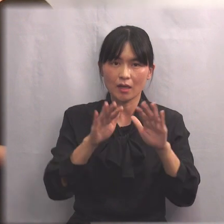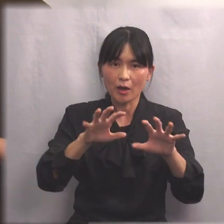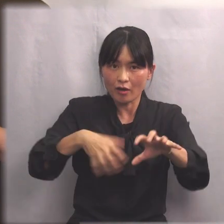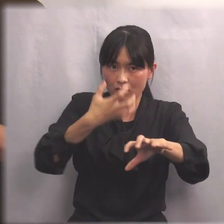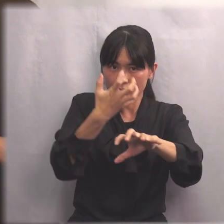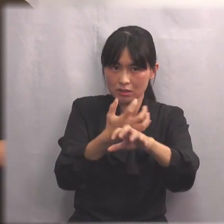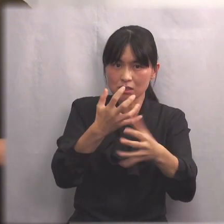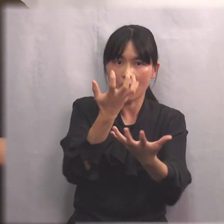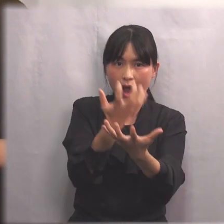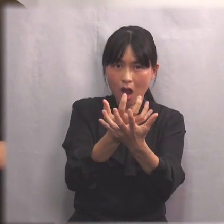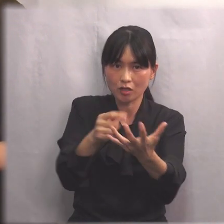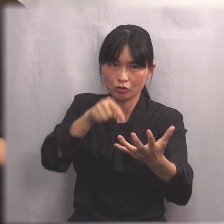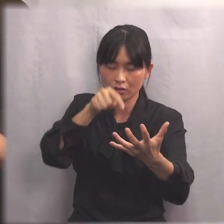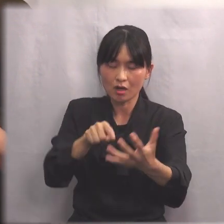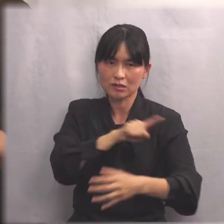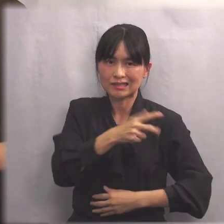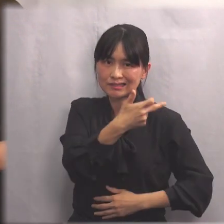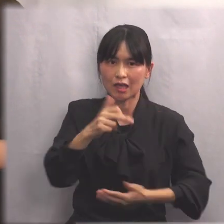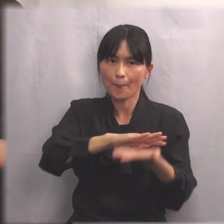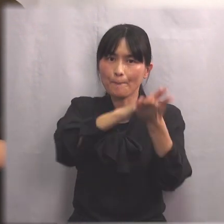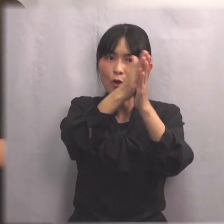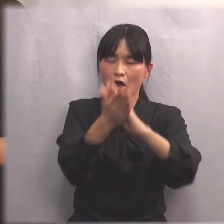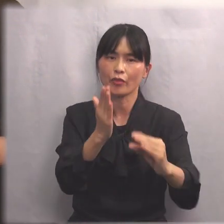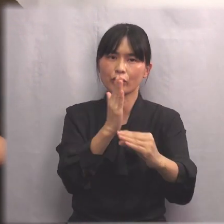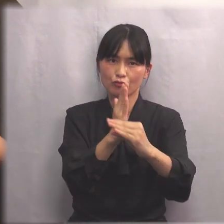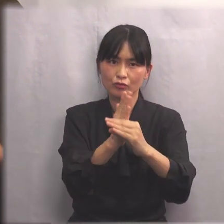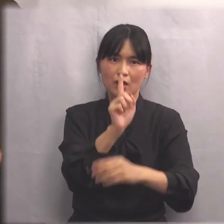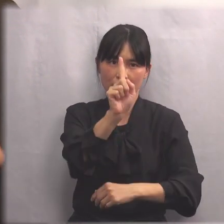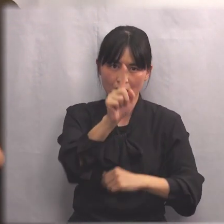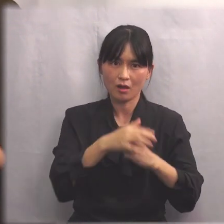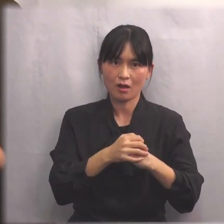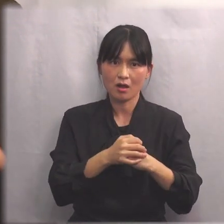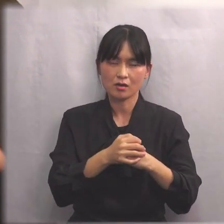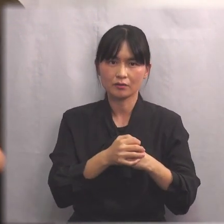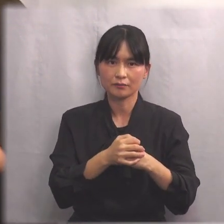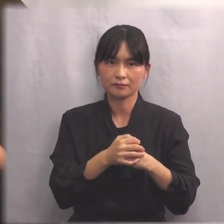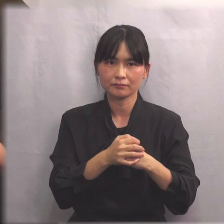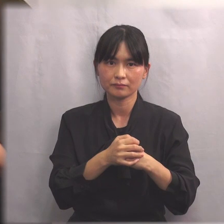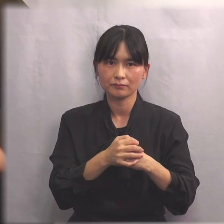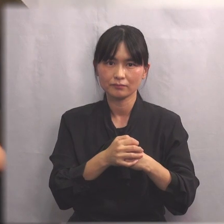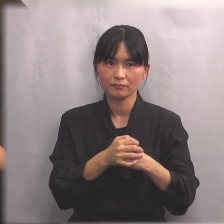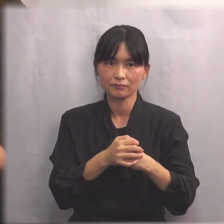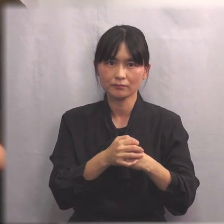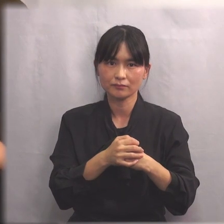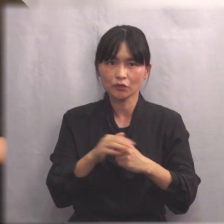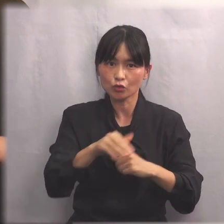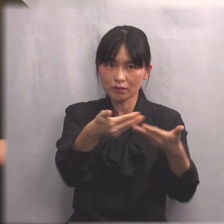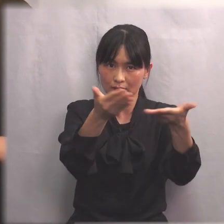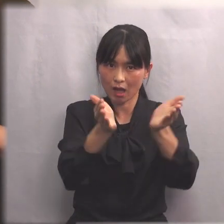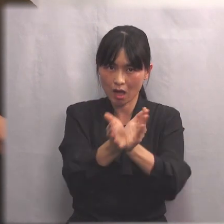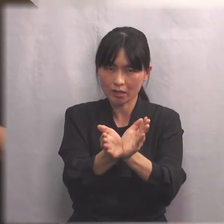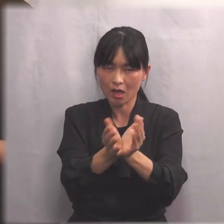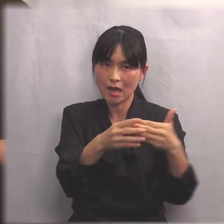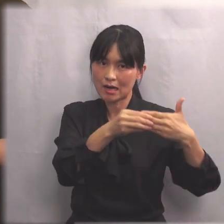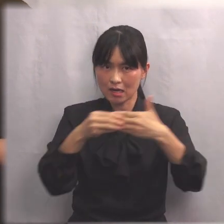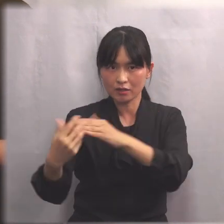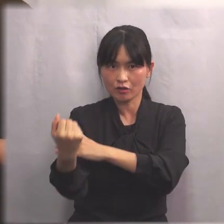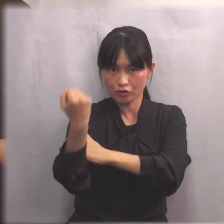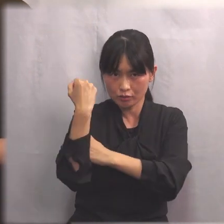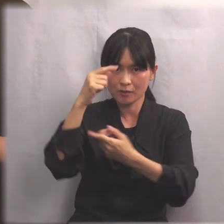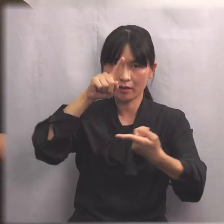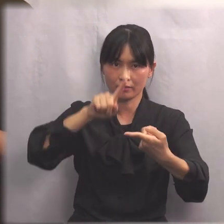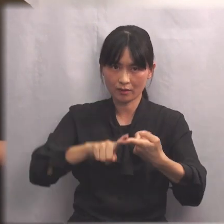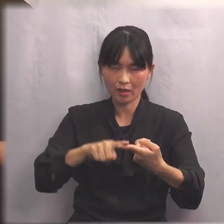어쩌면 이번 혁신안에 있어서 가장 크게 변화하는 내용들 중에서 하나라고 느끼실 수 있을 거라고 생각합니다. 우리 당의 리더십을